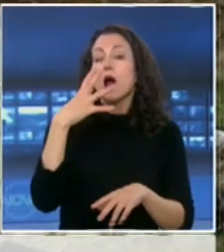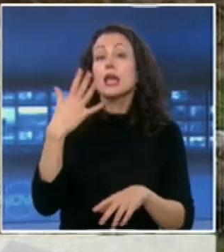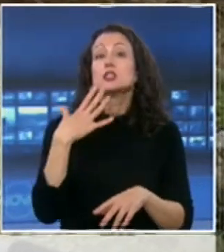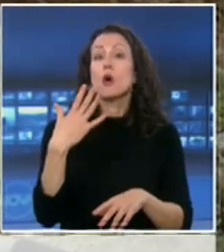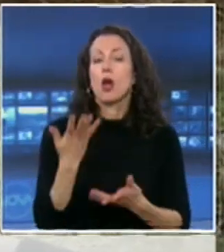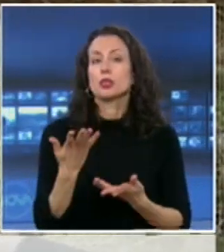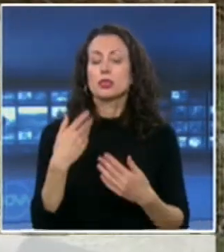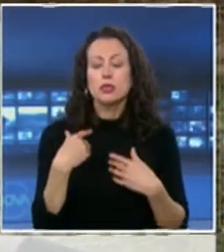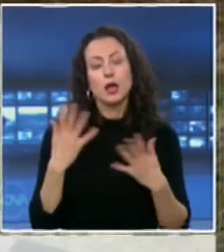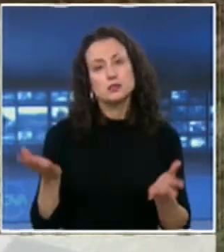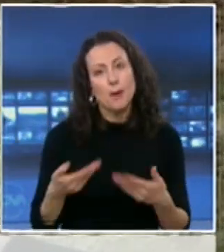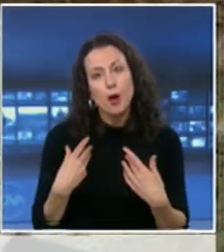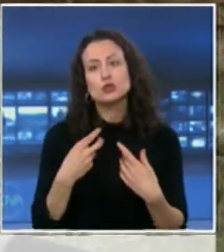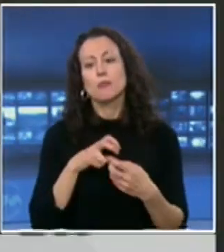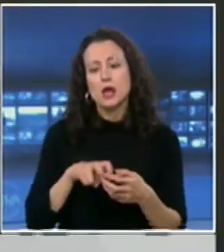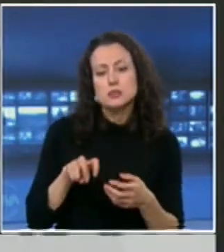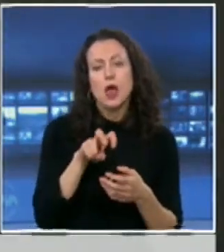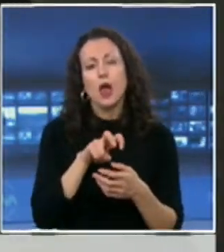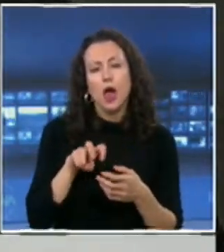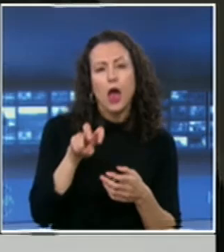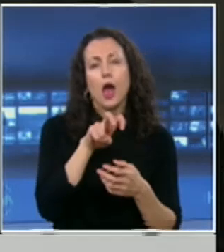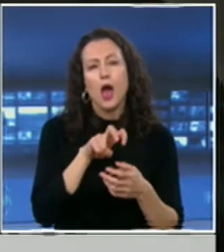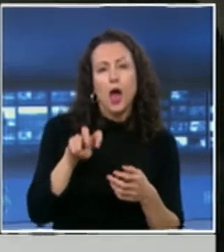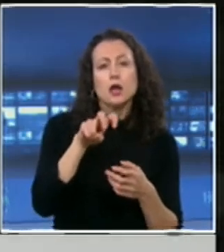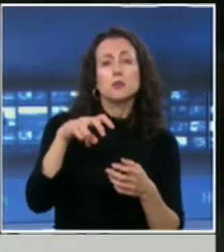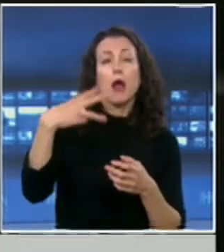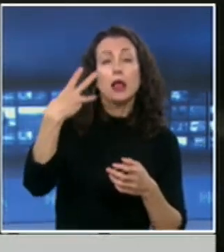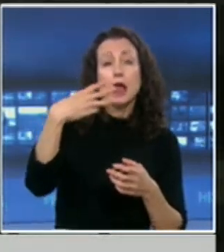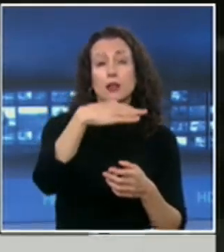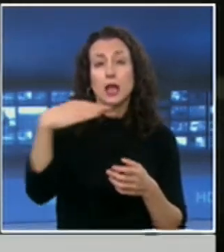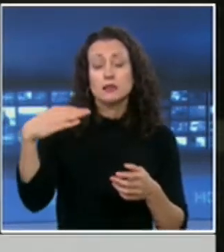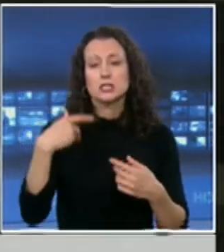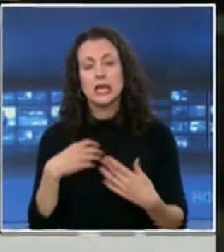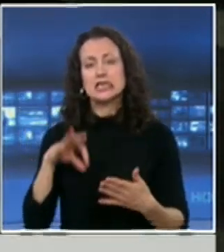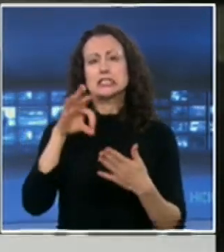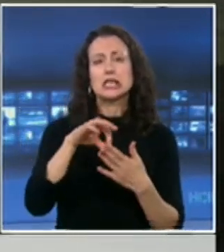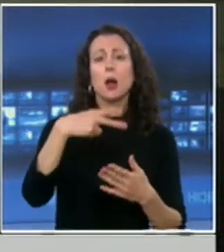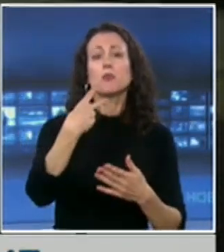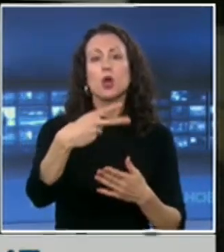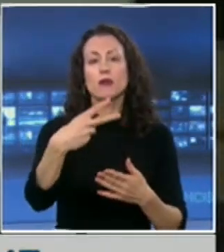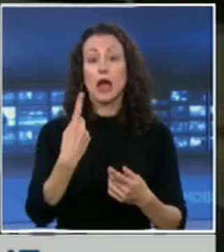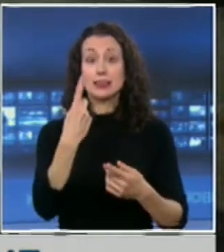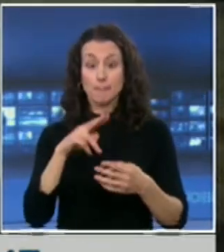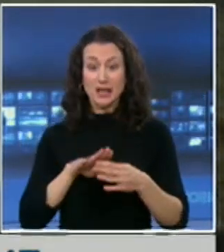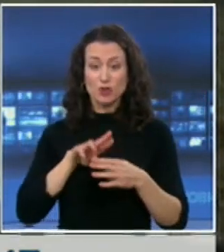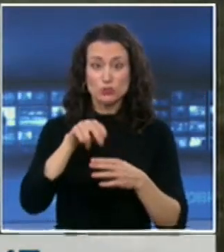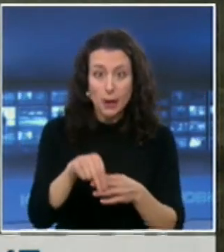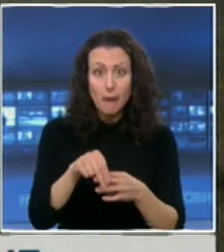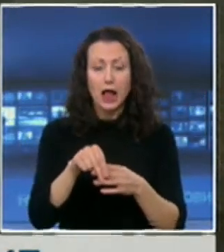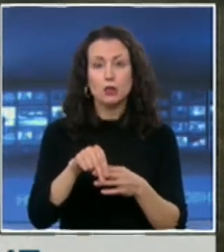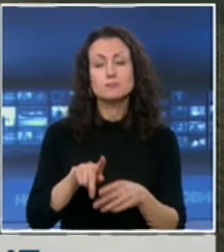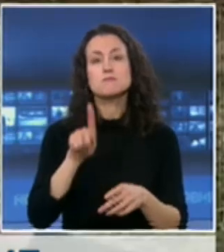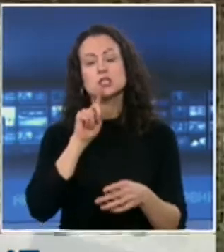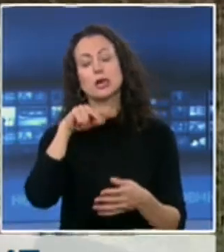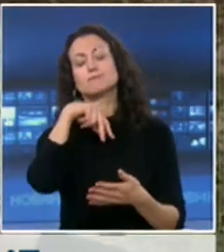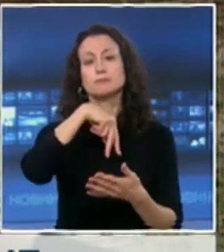Няма асансьор, няма носилки, няма инвалидни колички. Стигнахме до втория етаж и на първото стъпало той пада на стълбата.